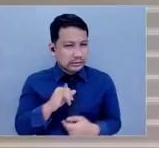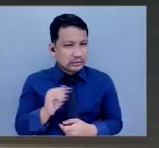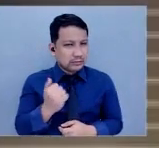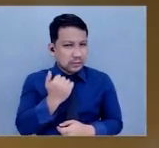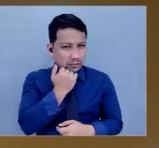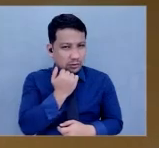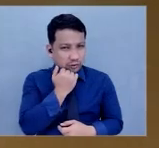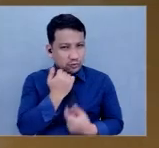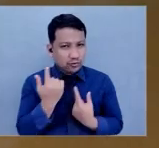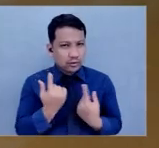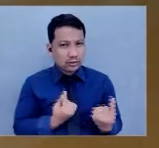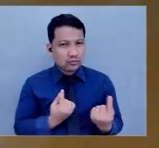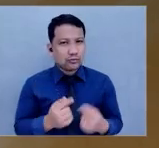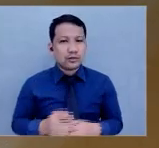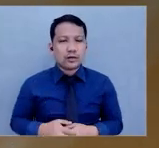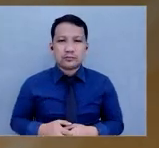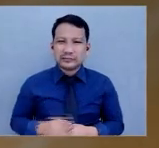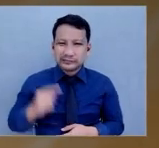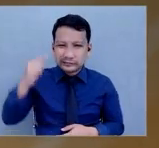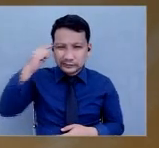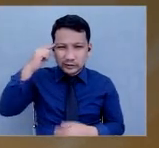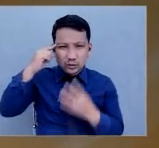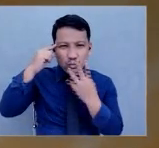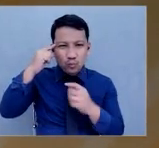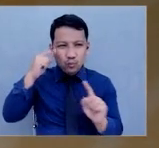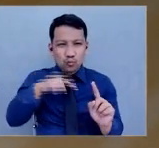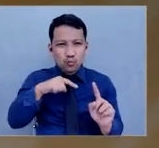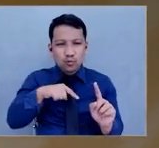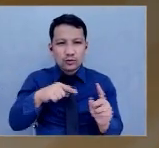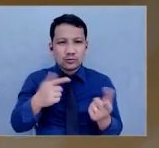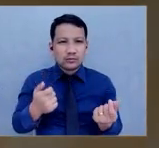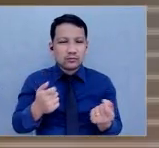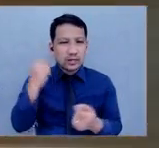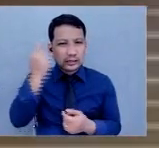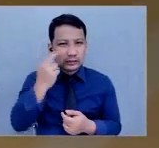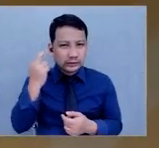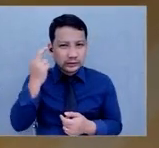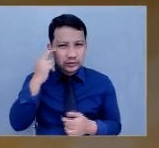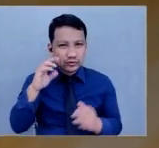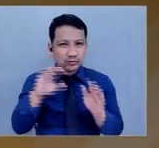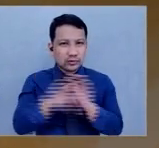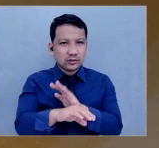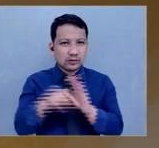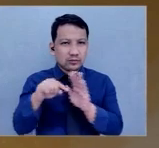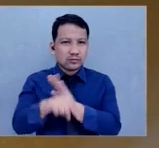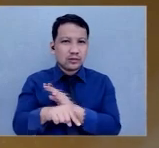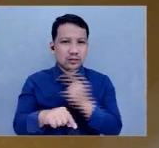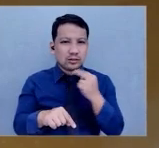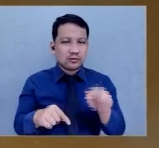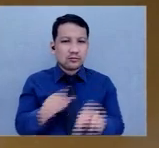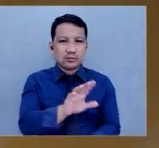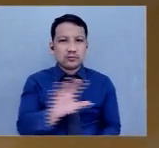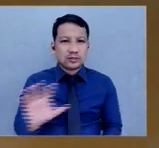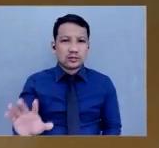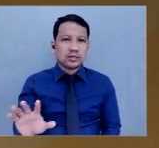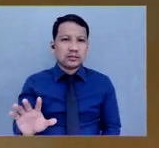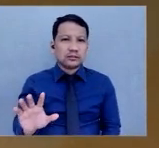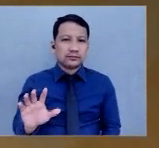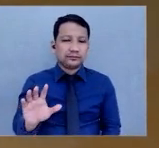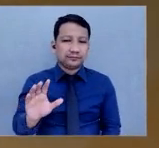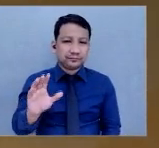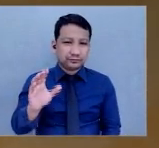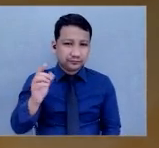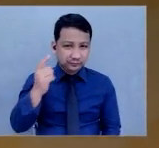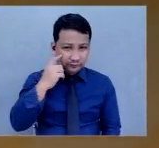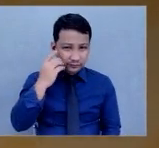play. Palaisipan pa kung sino ang salarin, pati ang motibo sa krimen. Nagbabalita mula sa frontline, Gary